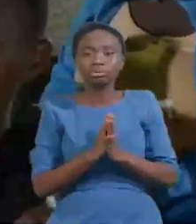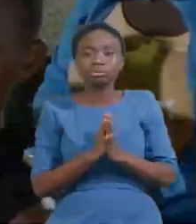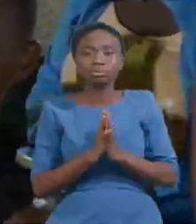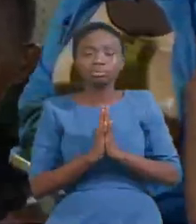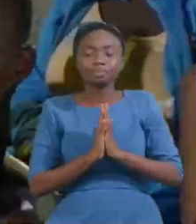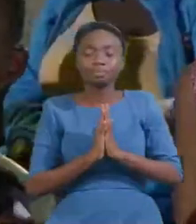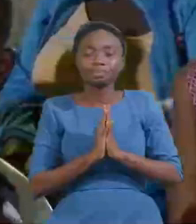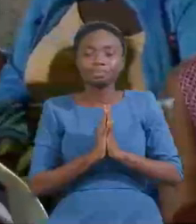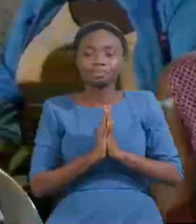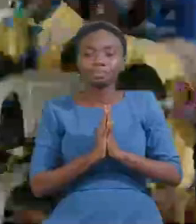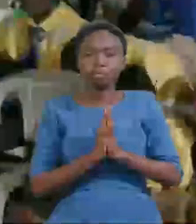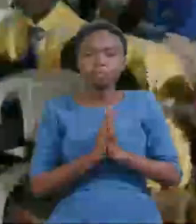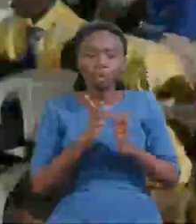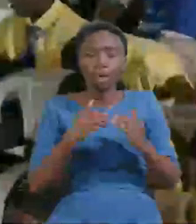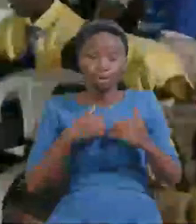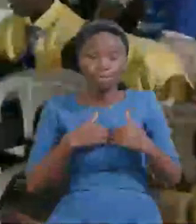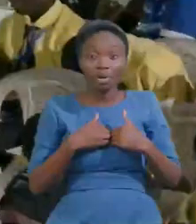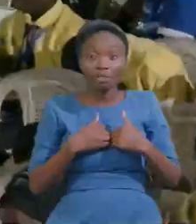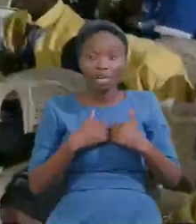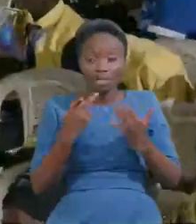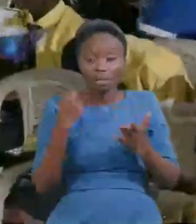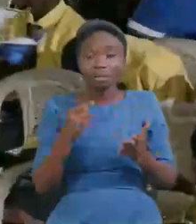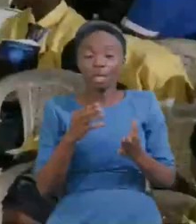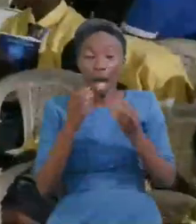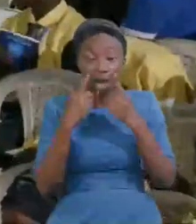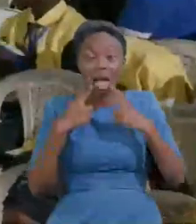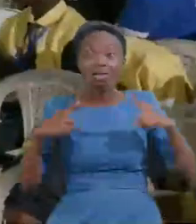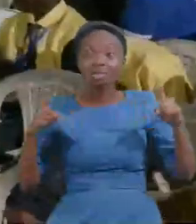La tête baissée, les yeux fermés.